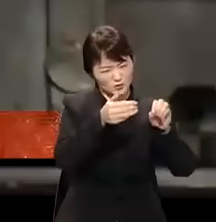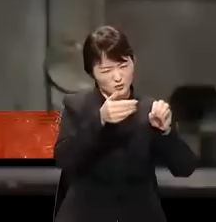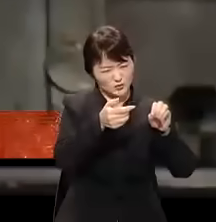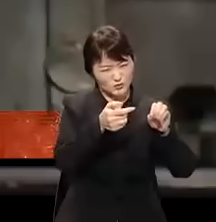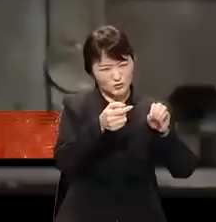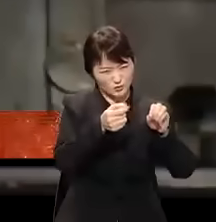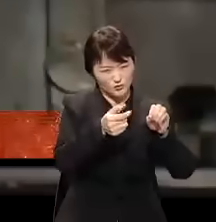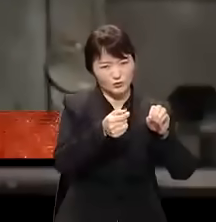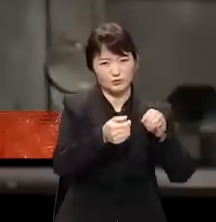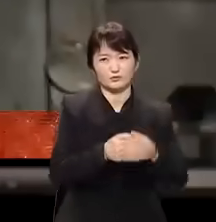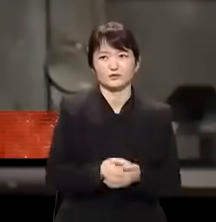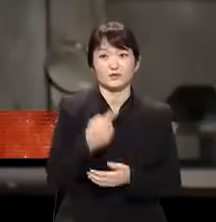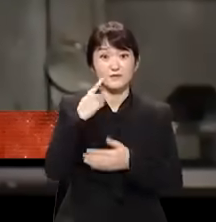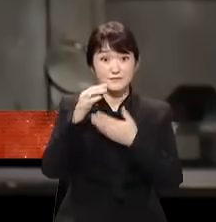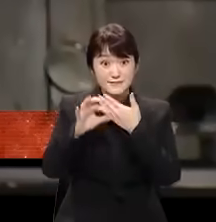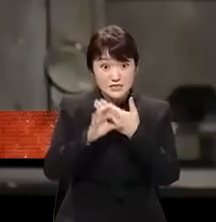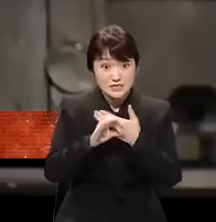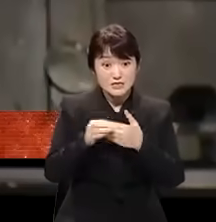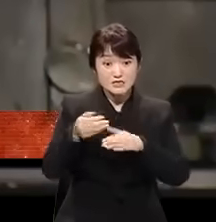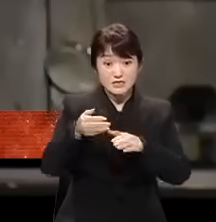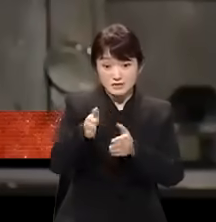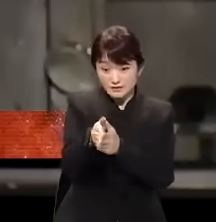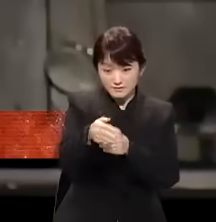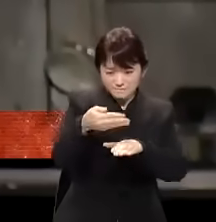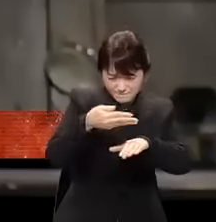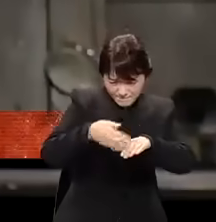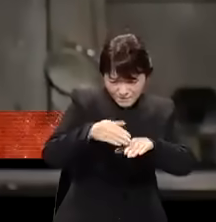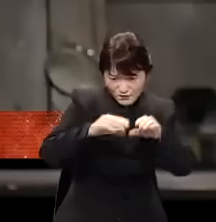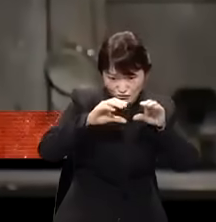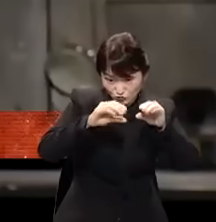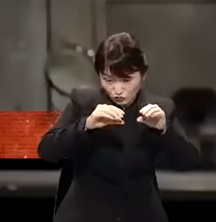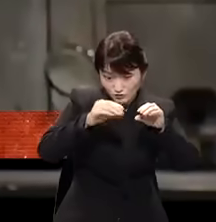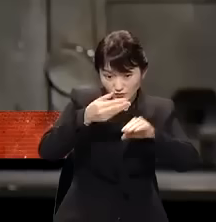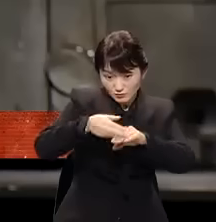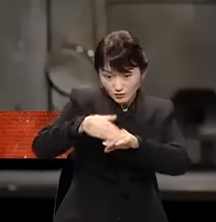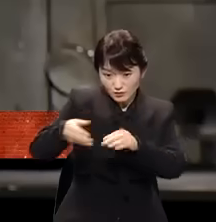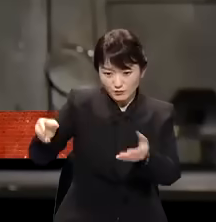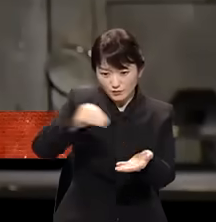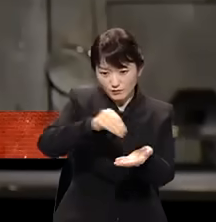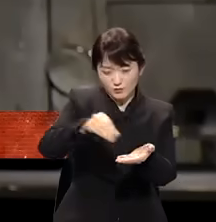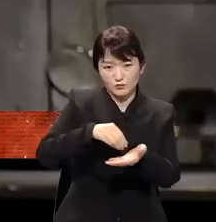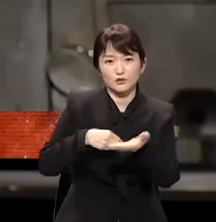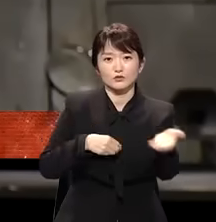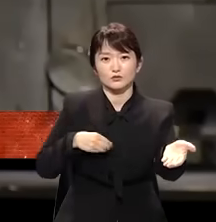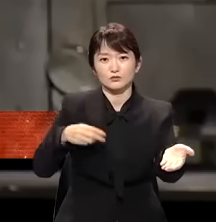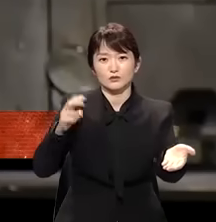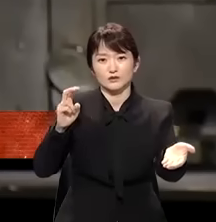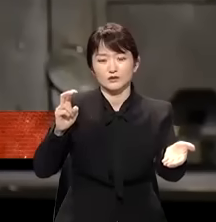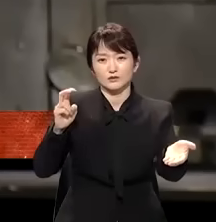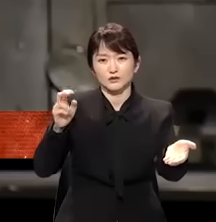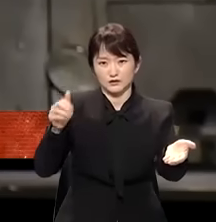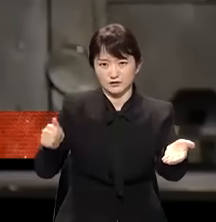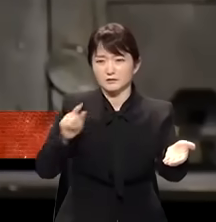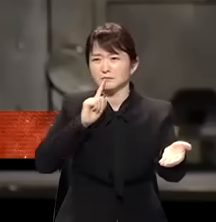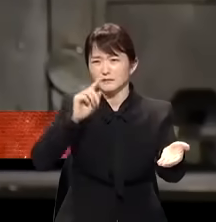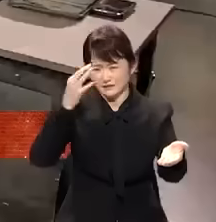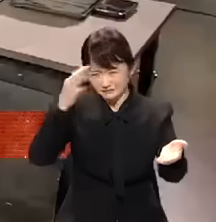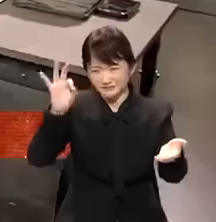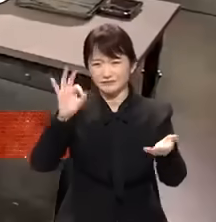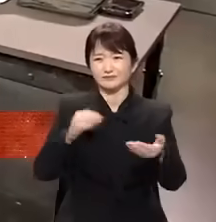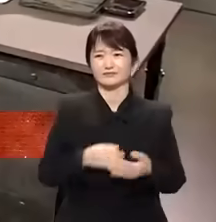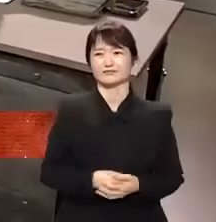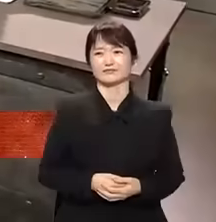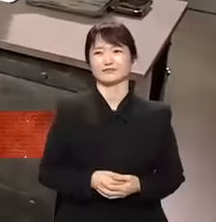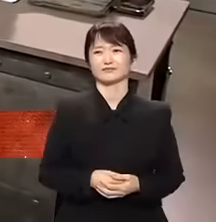만약에 두마이 두마이이 했다 그러면 사장님 말씀 인정합니다 아 사실 지금 우리 또